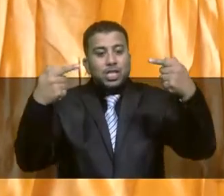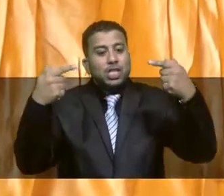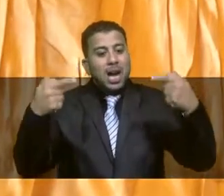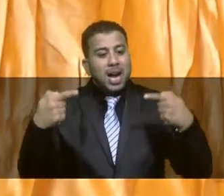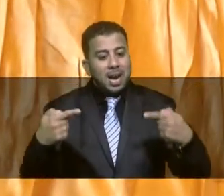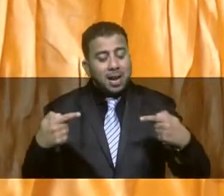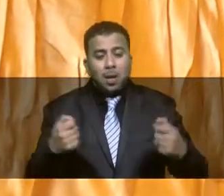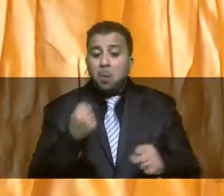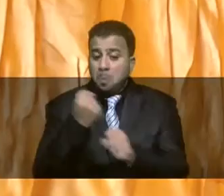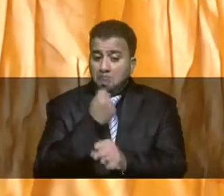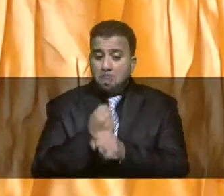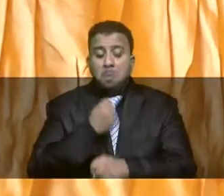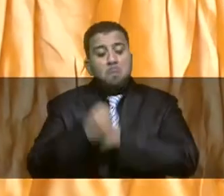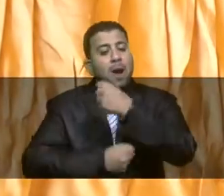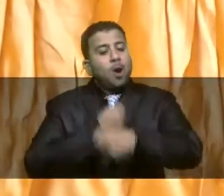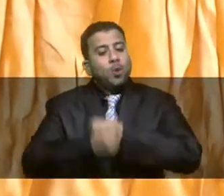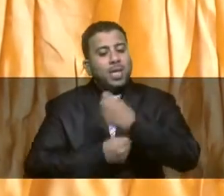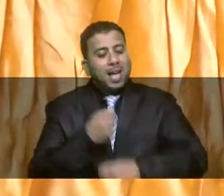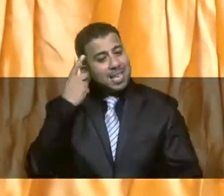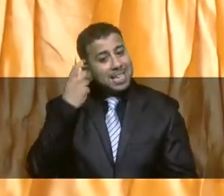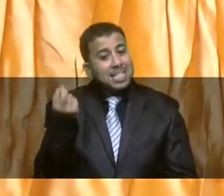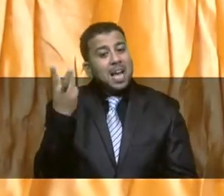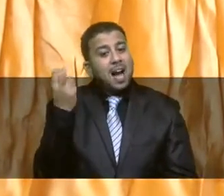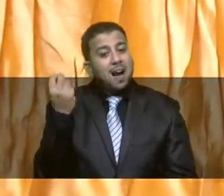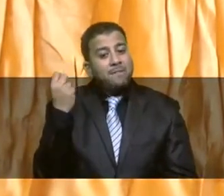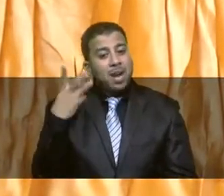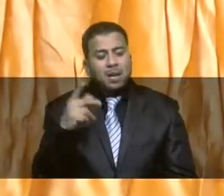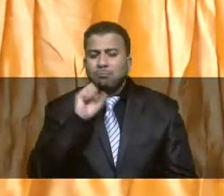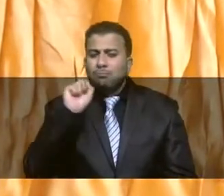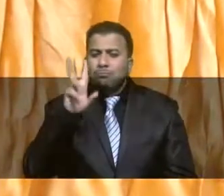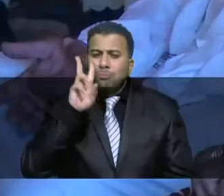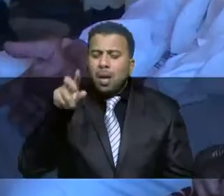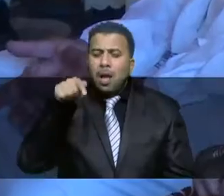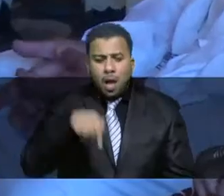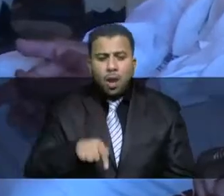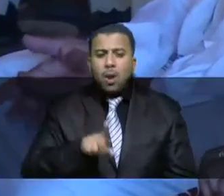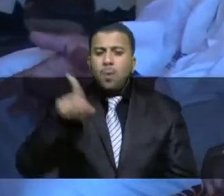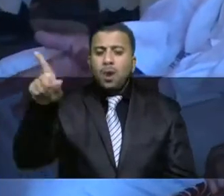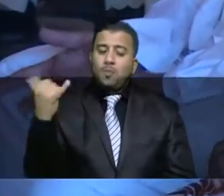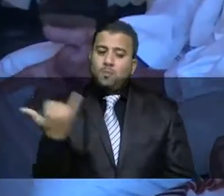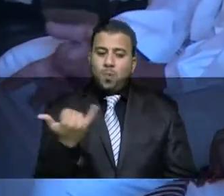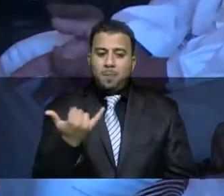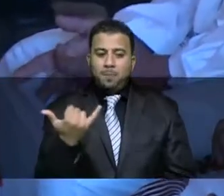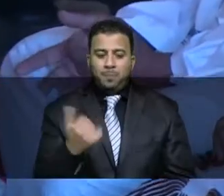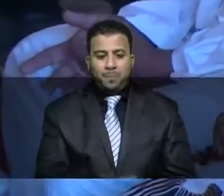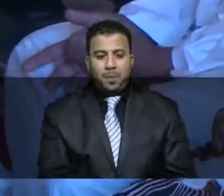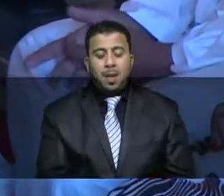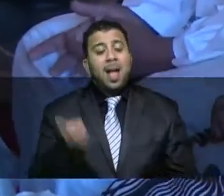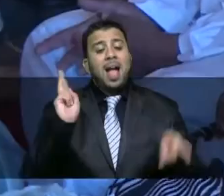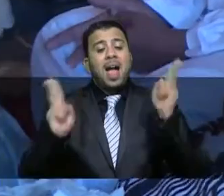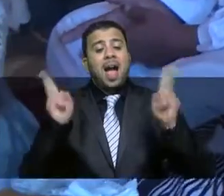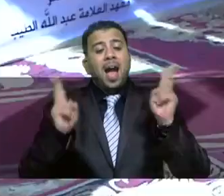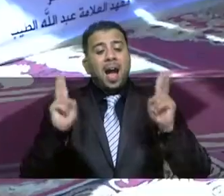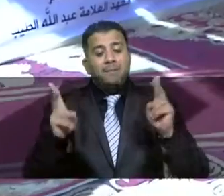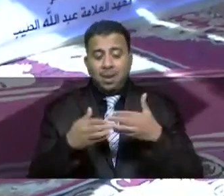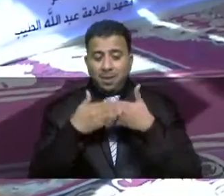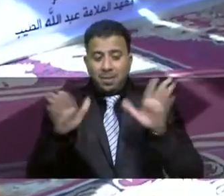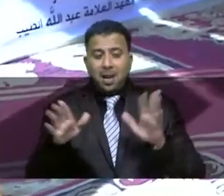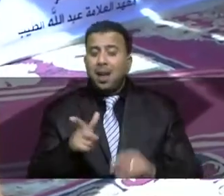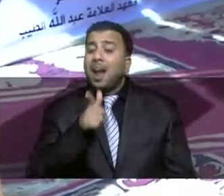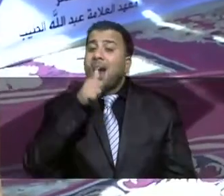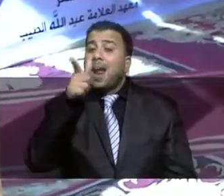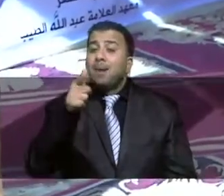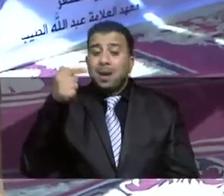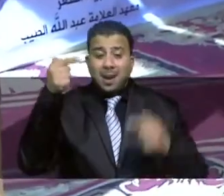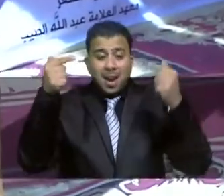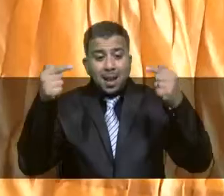هذه المجهودات الثقافية التي تظهر هنا وهناك. وتنوعت فعاليات حفل الافتتاح ما بين إلقاء